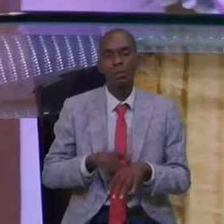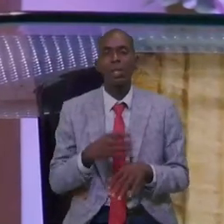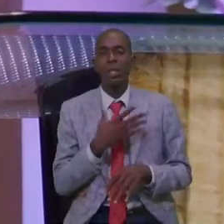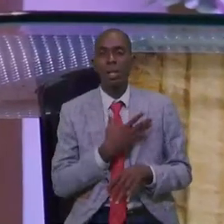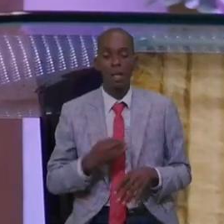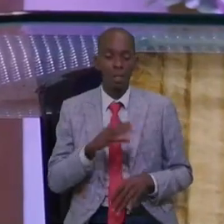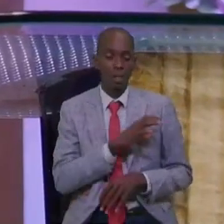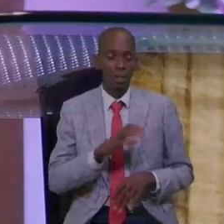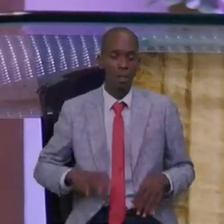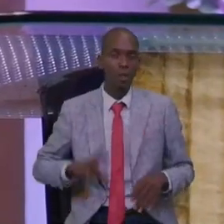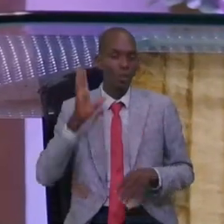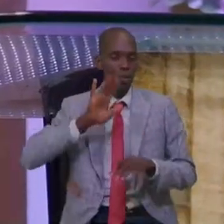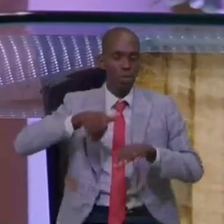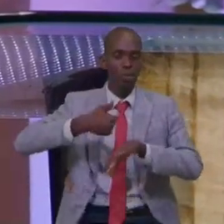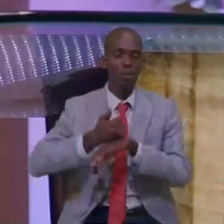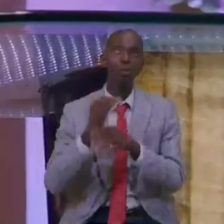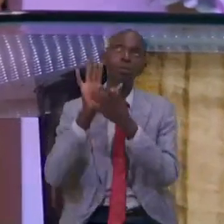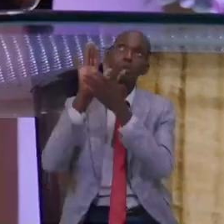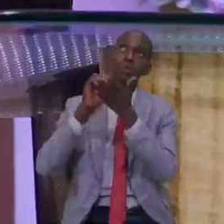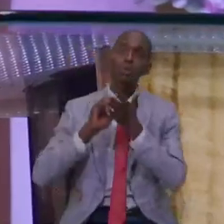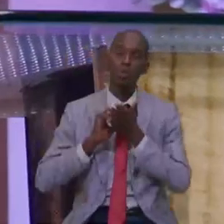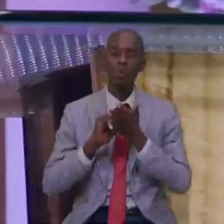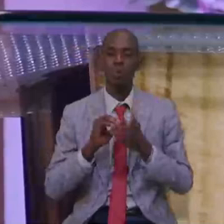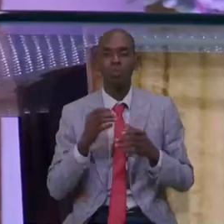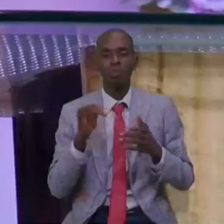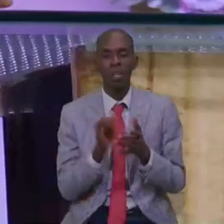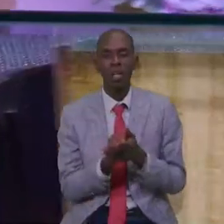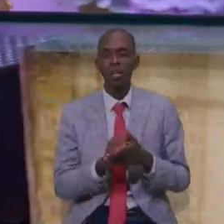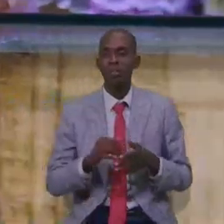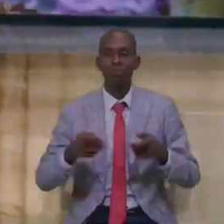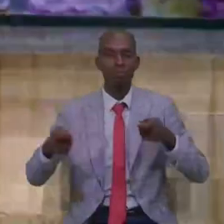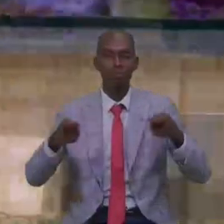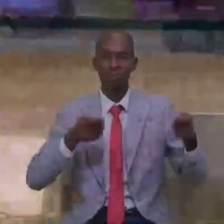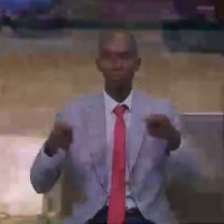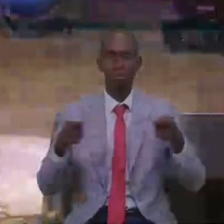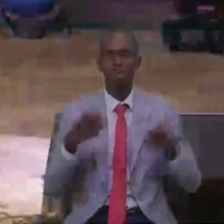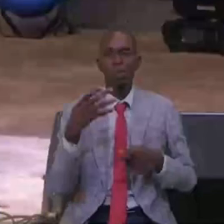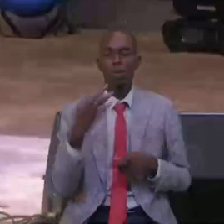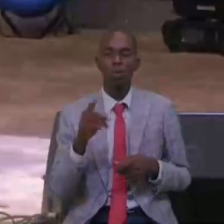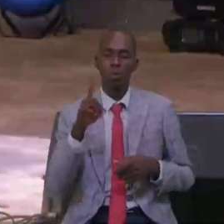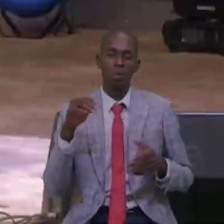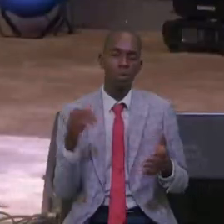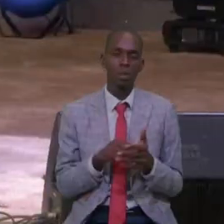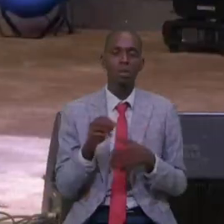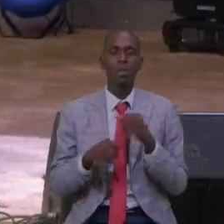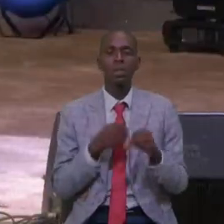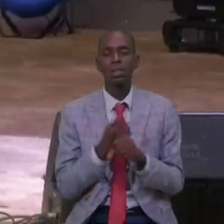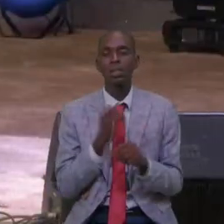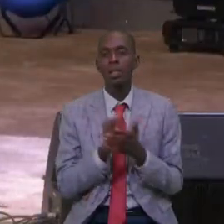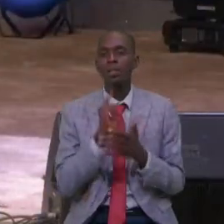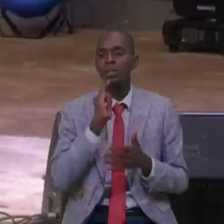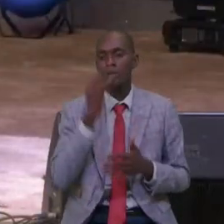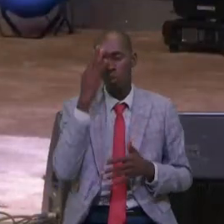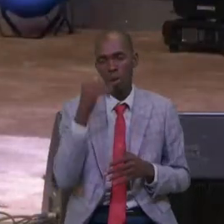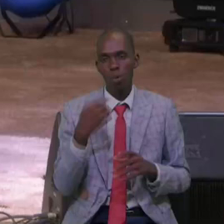instaurera son règne, son royaume millénaire de par le monde entier. C'est ce qu'il s'agit de la pierre qui a